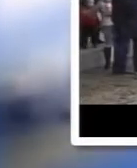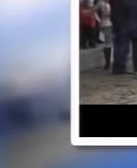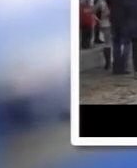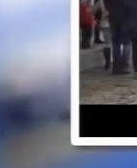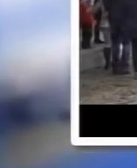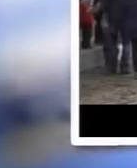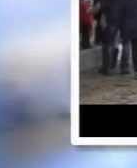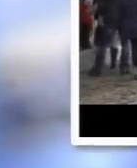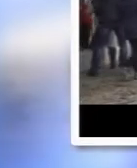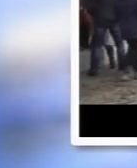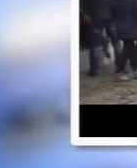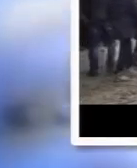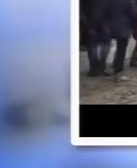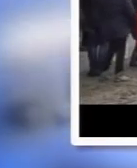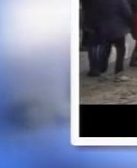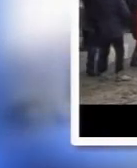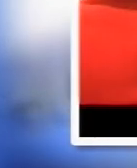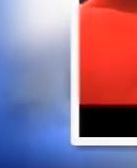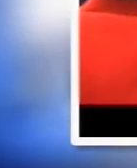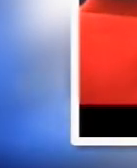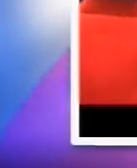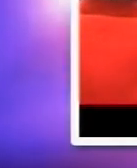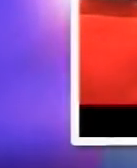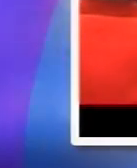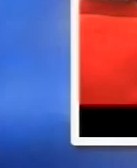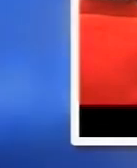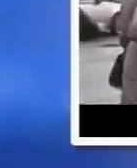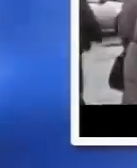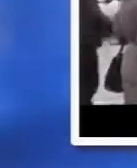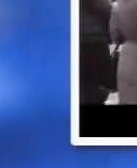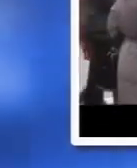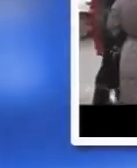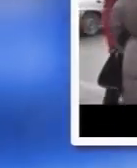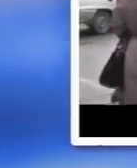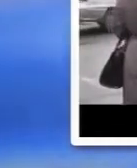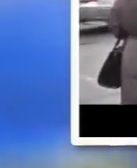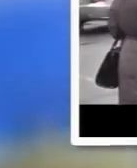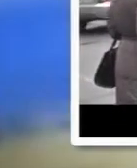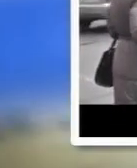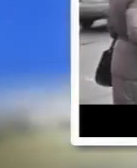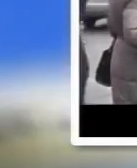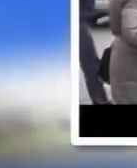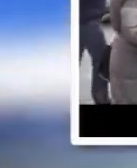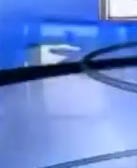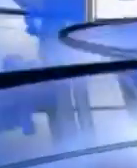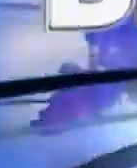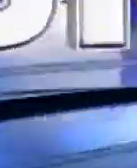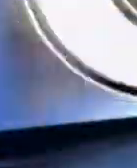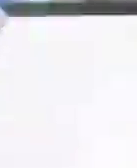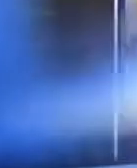Після 2 місяців відрядження на східних рубежах повернулися додому тернопільські поліцейські роти особливого призначення «Тернопіль».